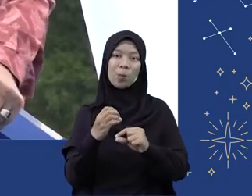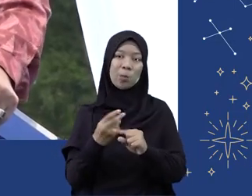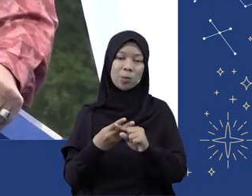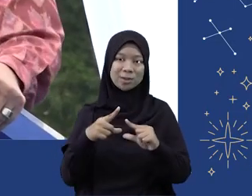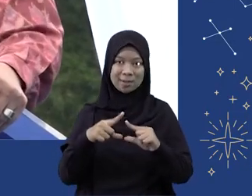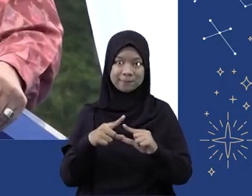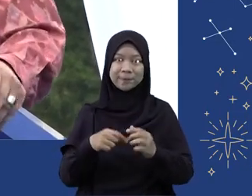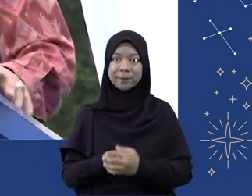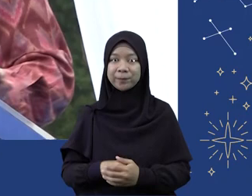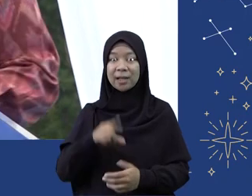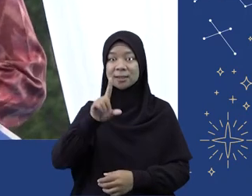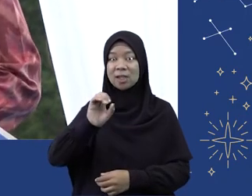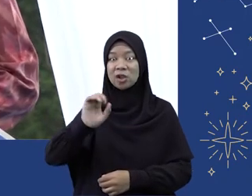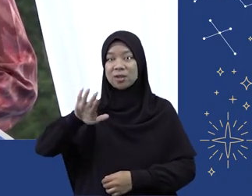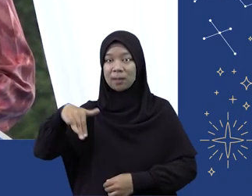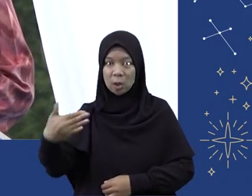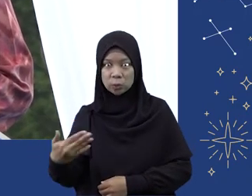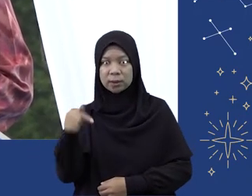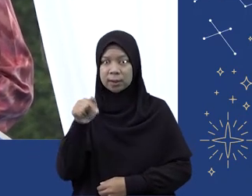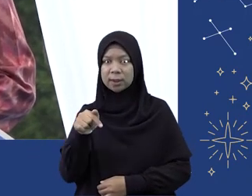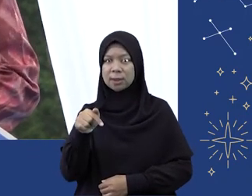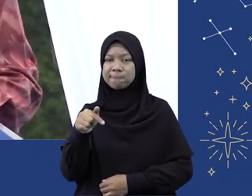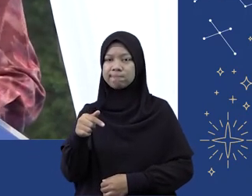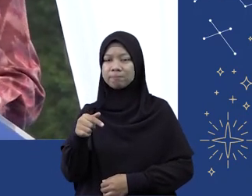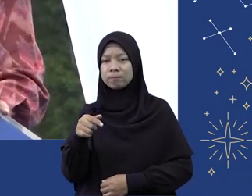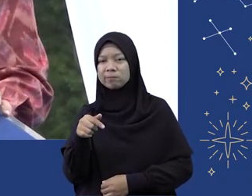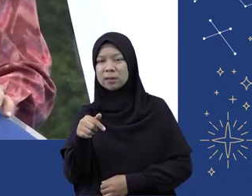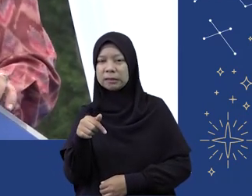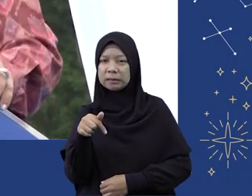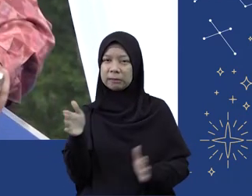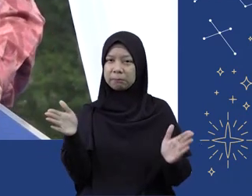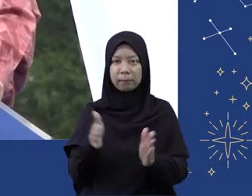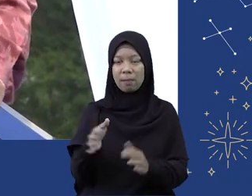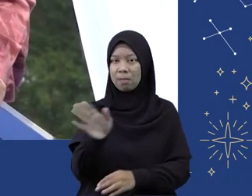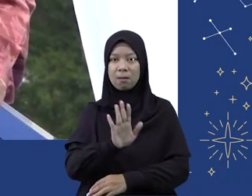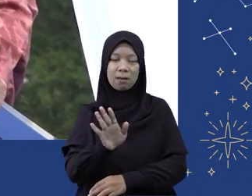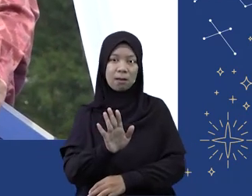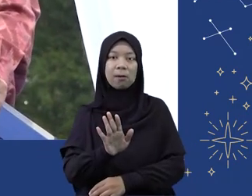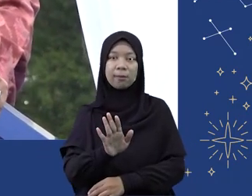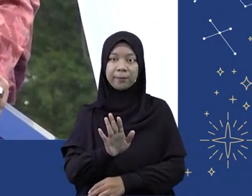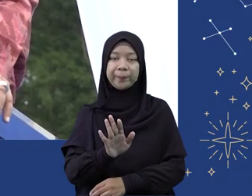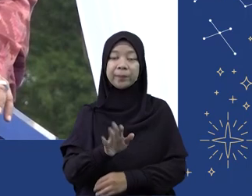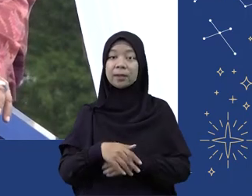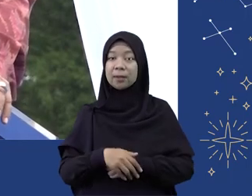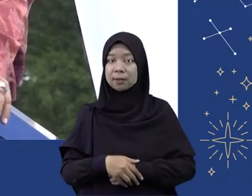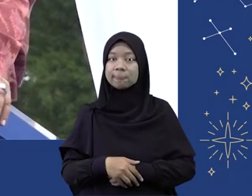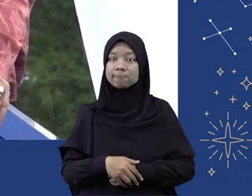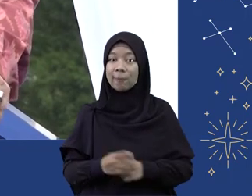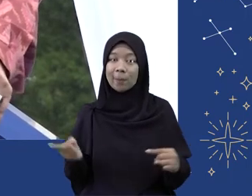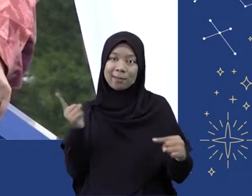100 tahun bukan waktu yang singkat apalagi dengan